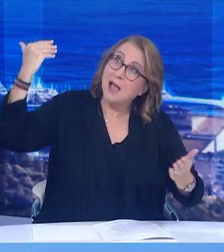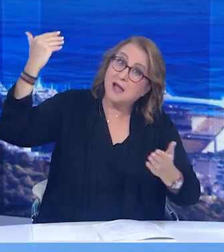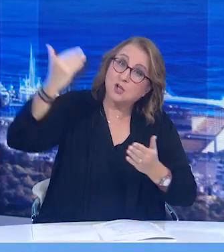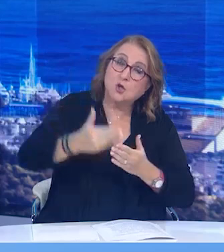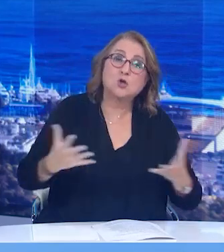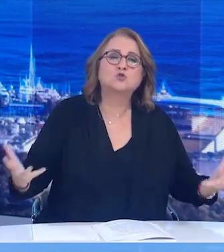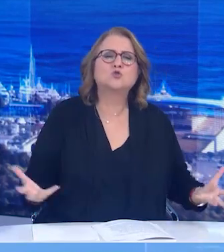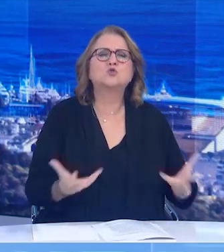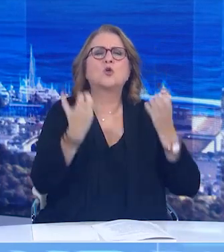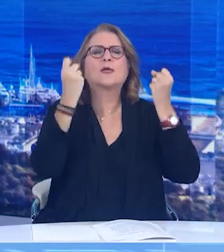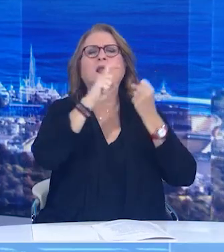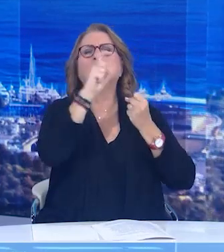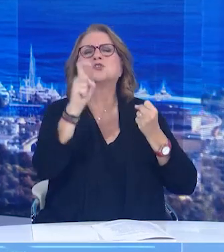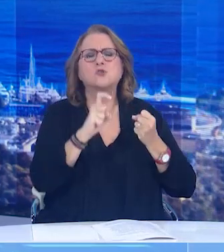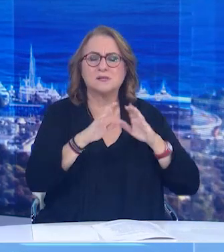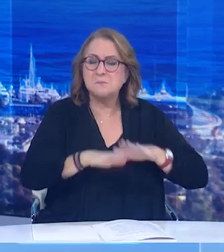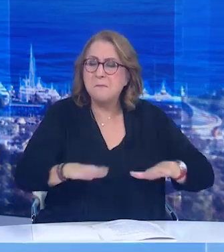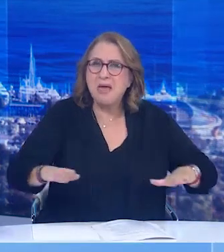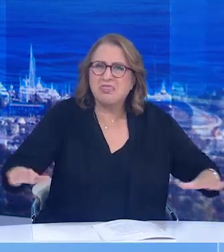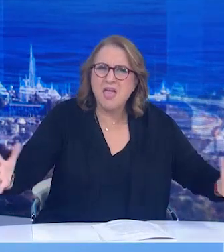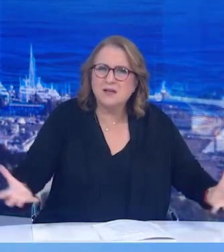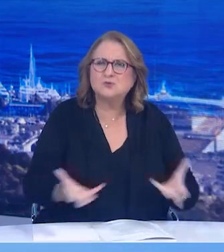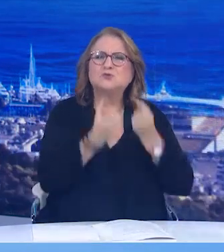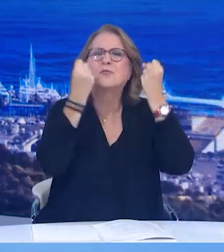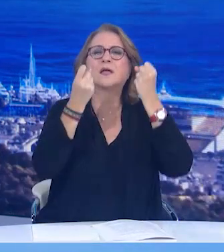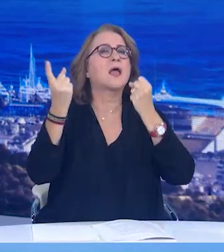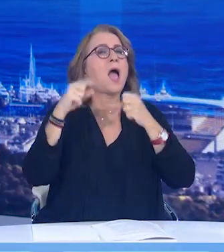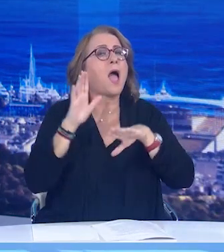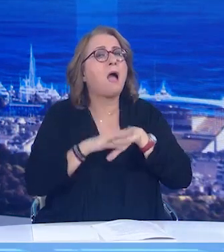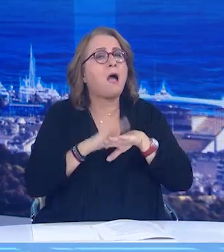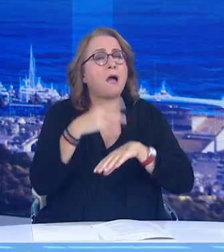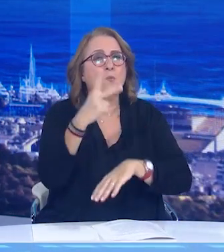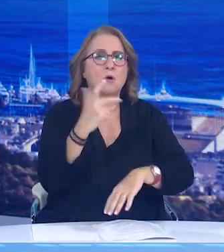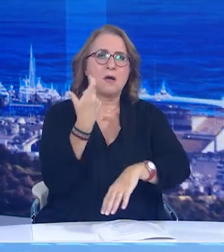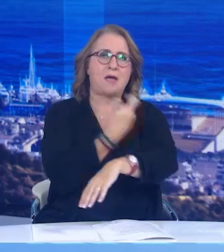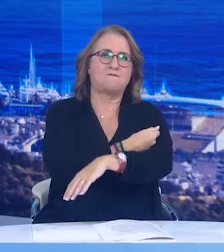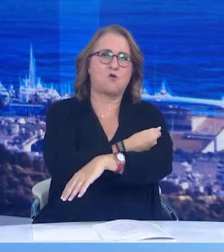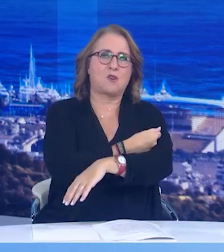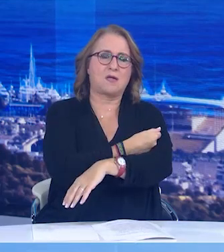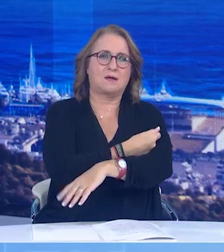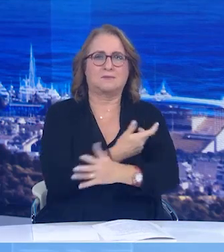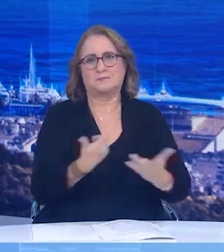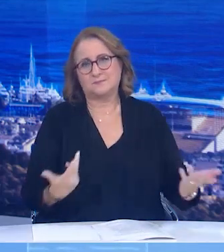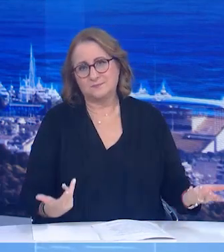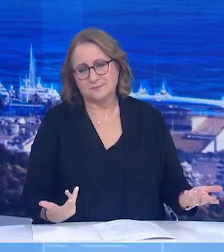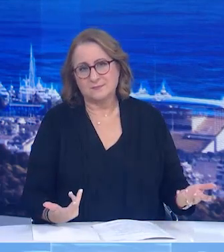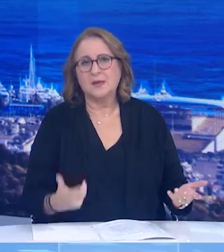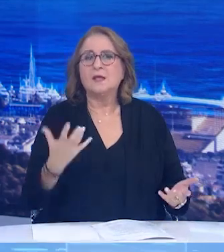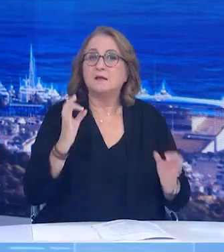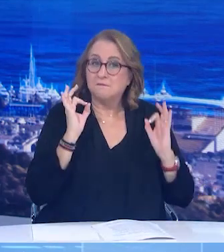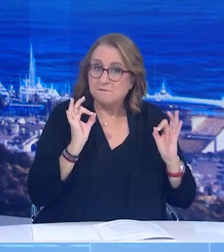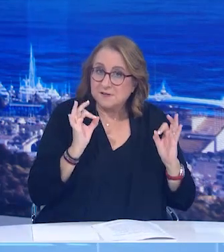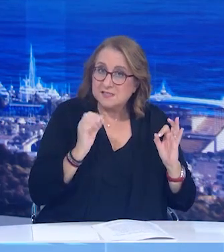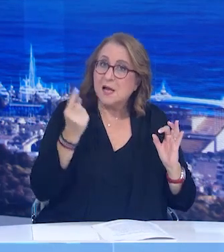Έχουμε αυτό τον πληθυσμό στη γη γιατί ακριβώς ανακαλύψαμε τα εμβόλια. πράγματα που μπορεί να πάνε στραβά σε ένα